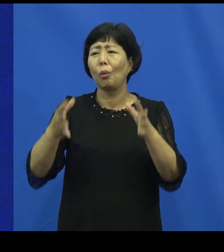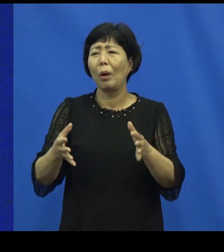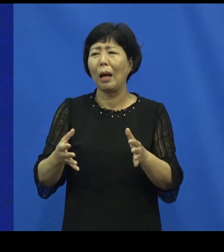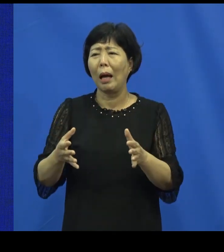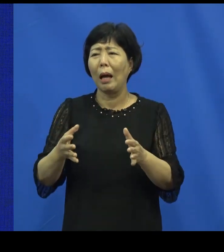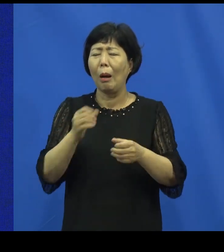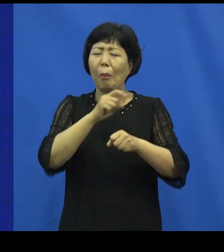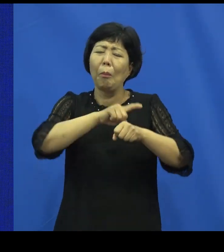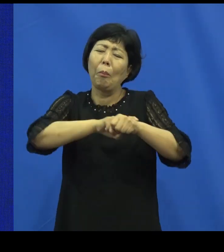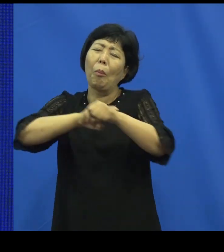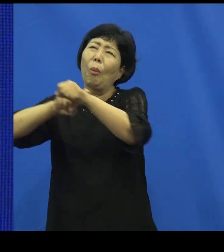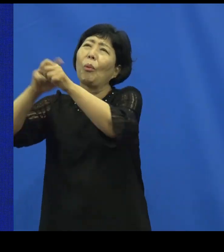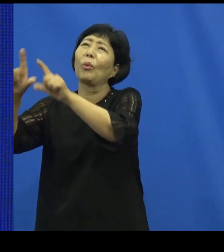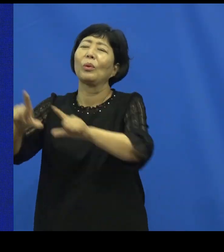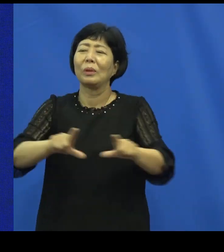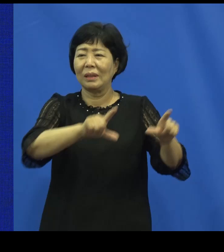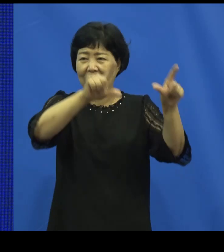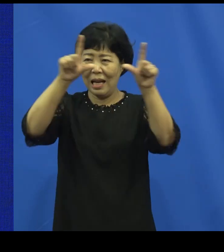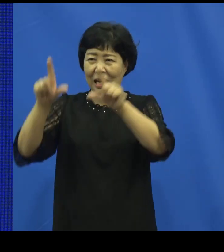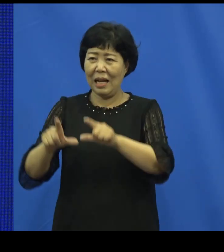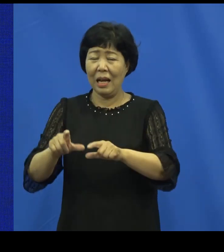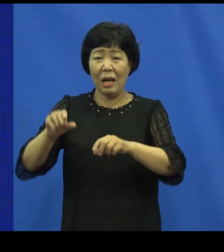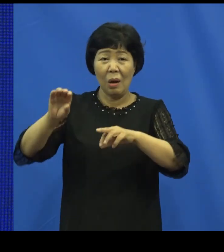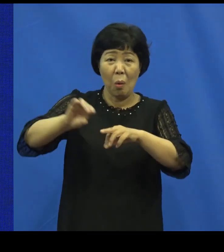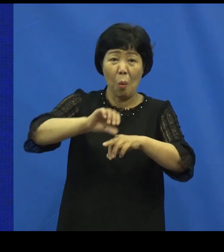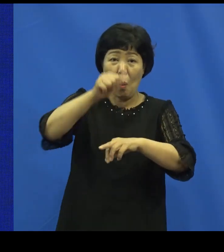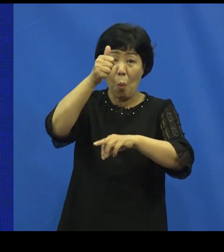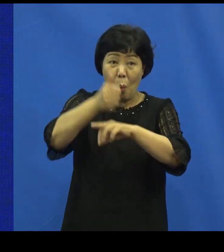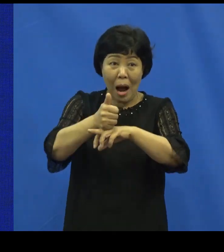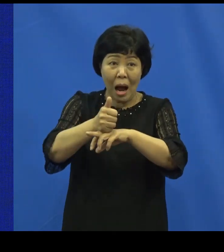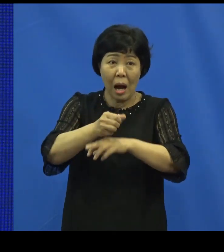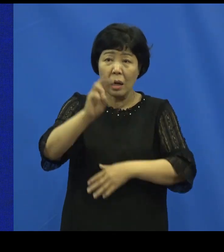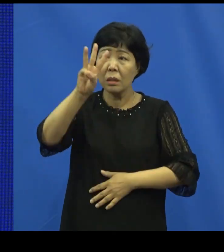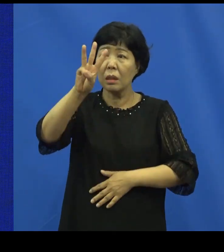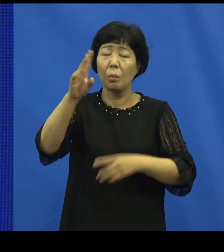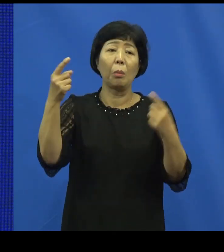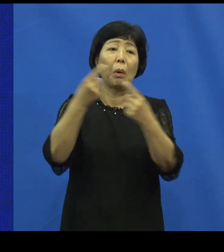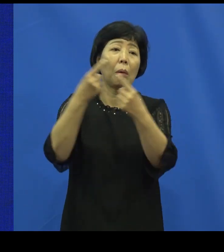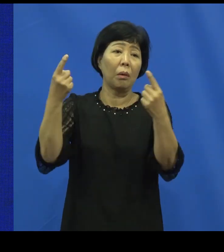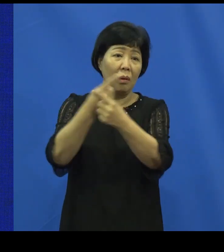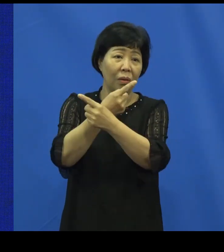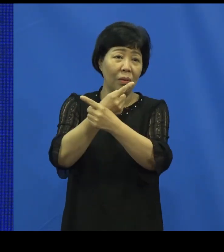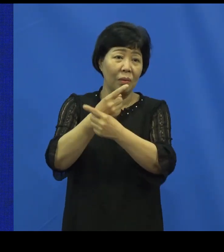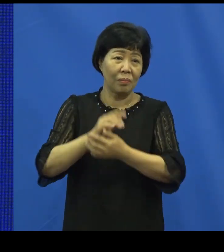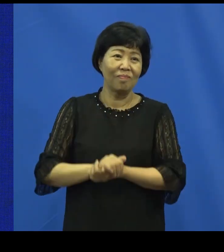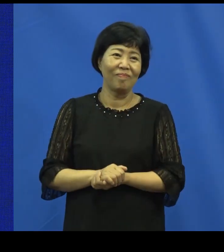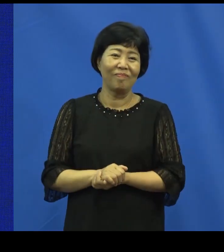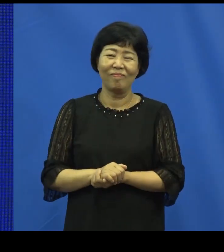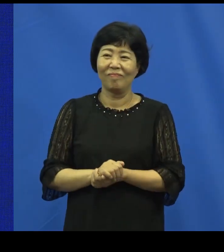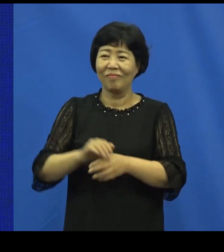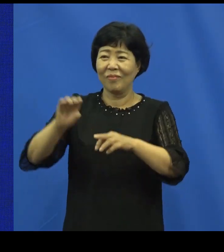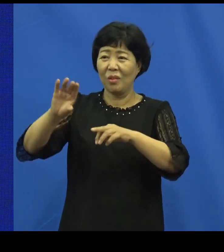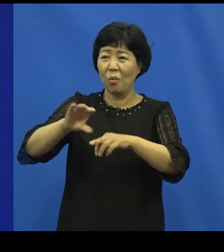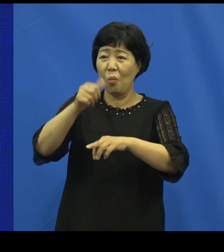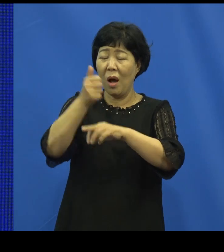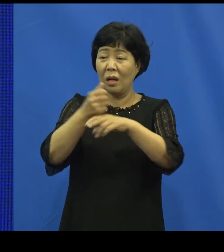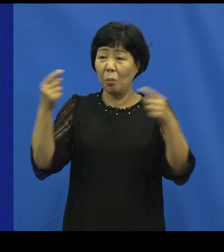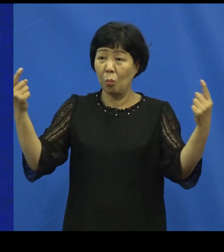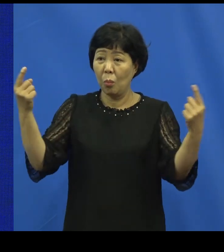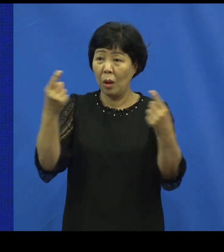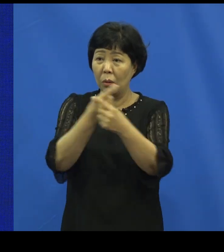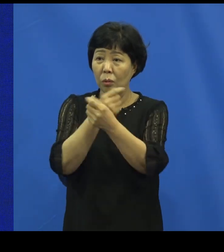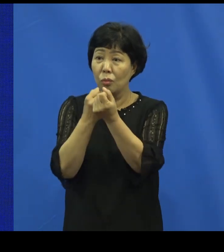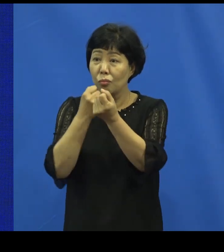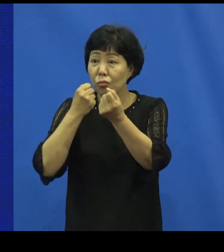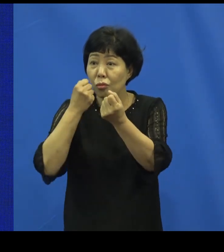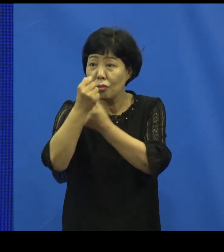그리고 세 사람의 왕이 통치하던 시기 가운데 활동을 해요. 그러니까 왕조가 바뀌는데